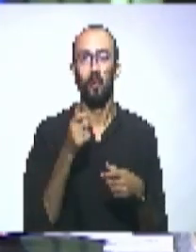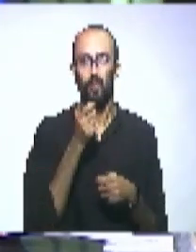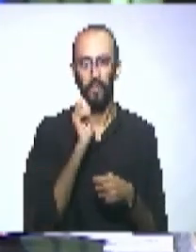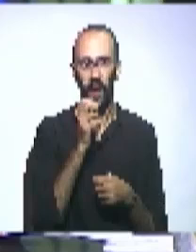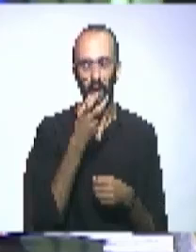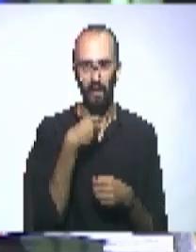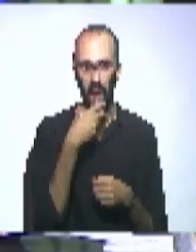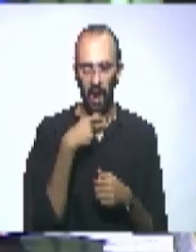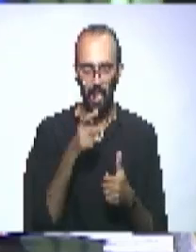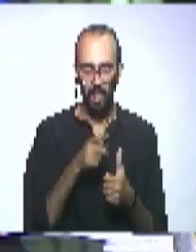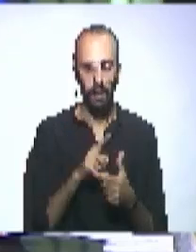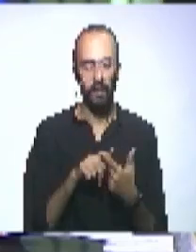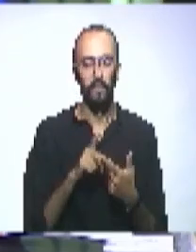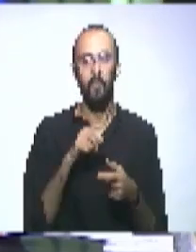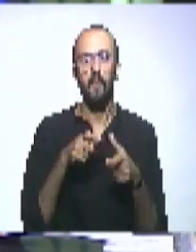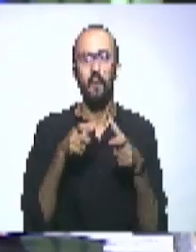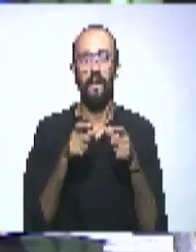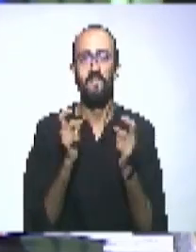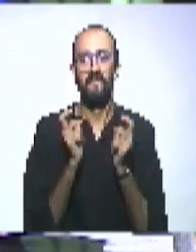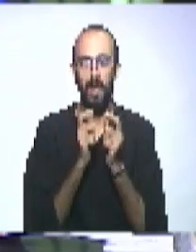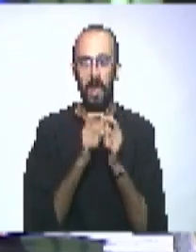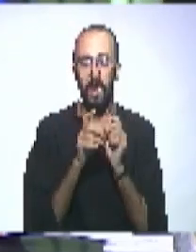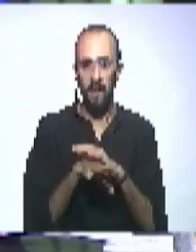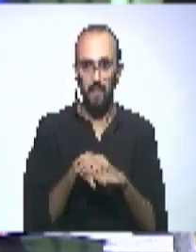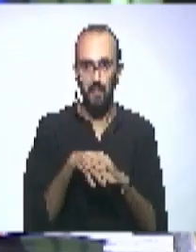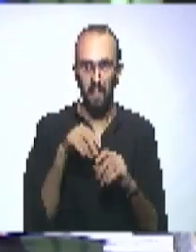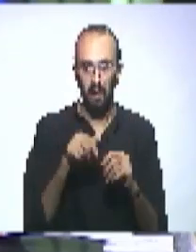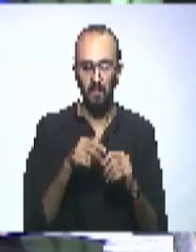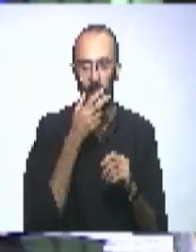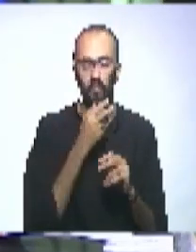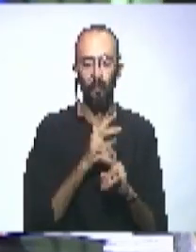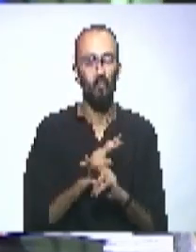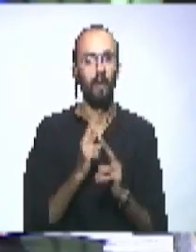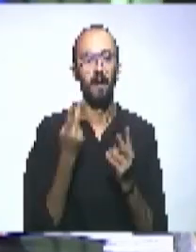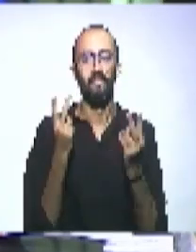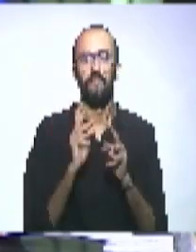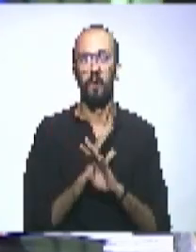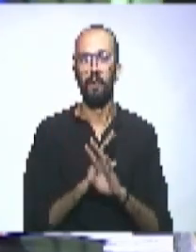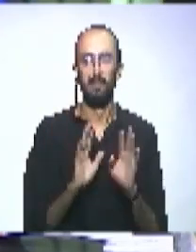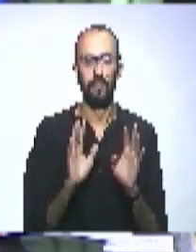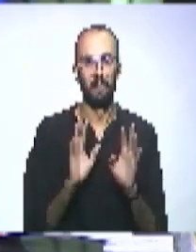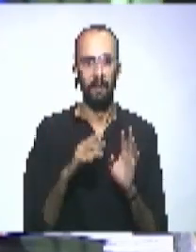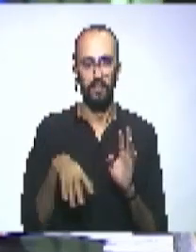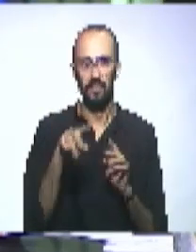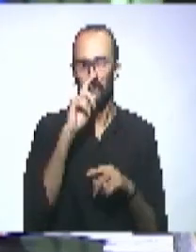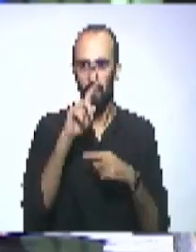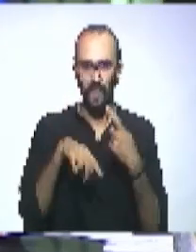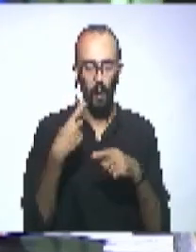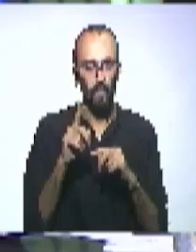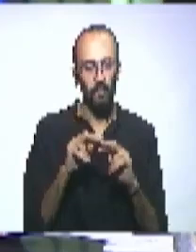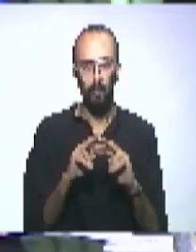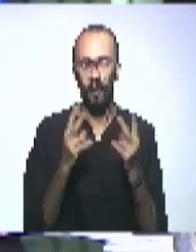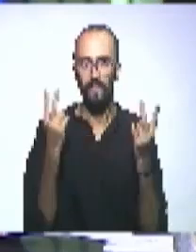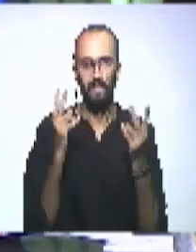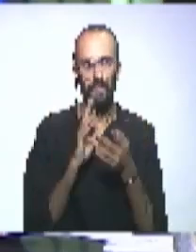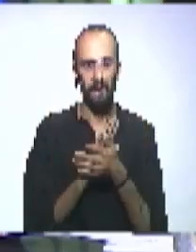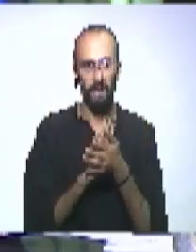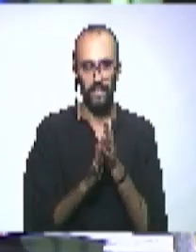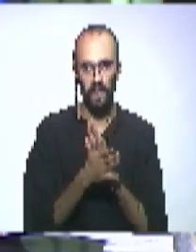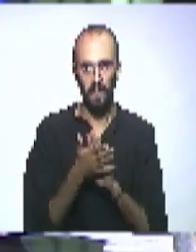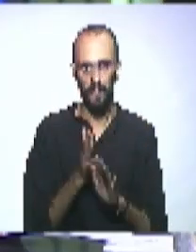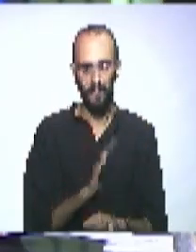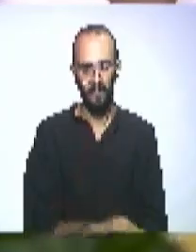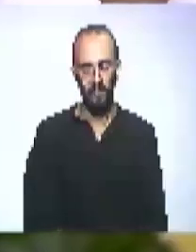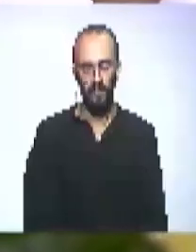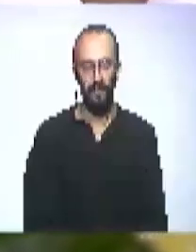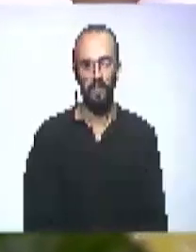شوية. والهمبرجر الفراخ النهاردة هنعمله بشكل مختلف خالص عن كل اللي بتشوفوه في السوق. هنعمله